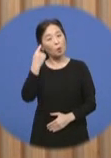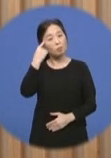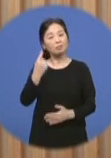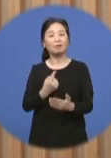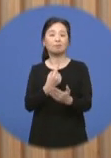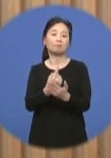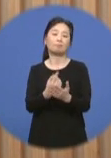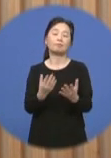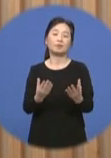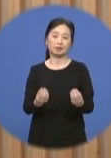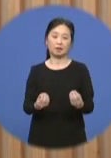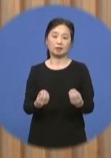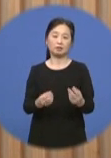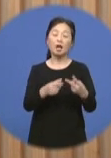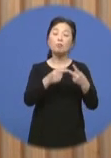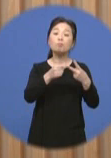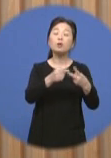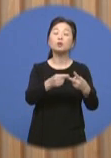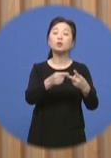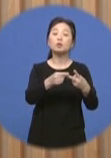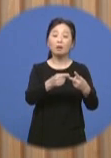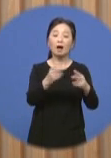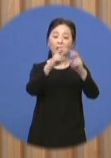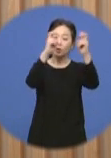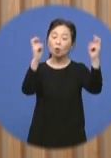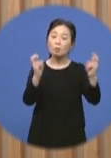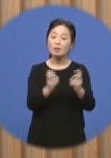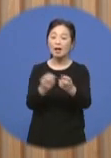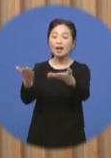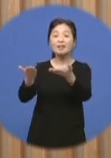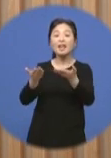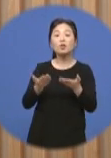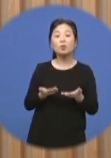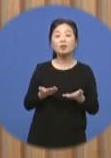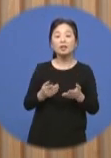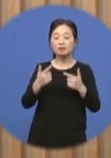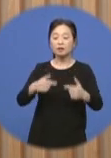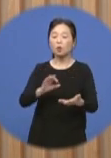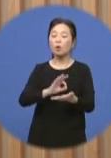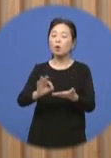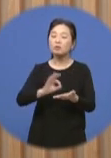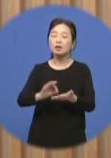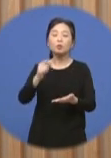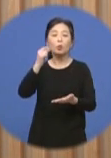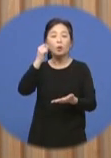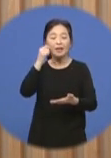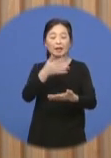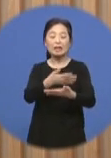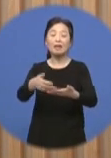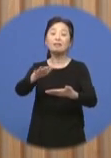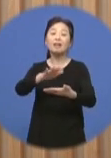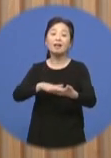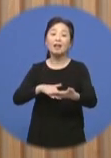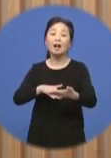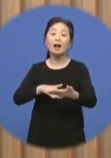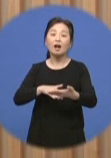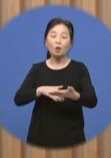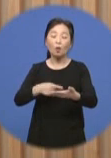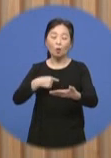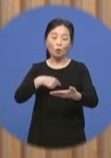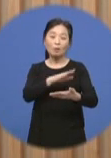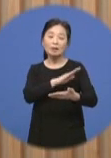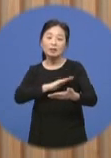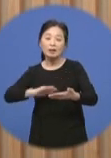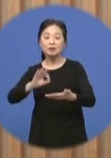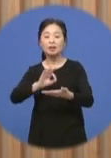もう一つはこうドコモさんが提供してらっしゃる、こうなんか日頃使えないようなデータをこう自分たちでこうハッカソンの中で使えるっていうの